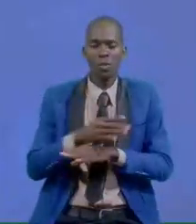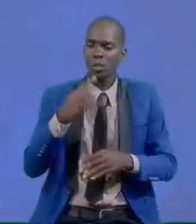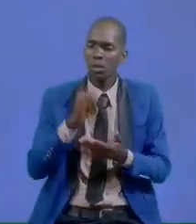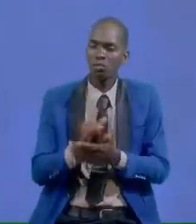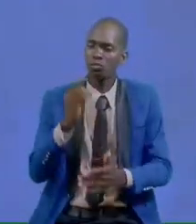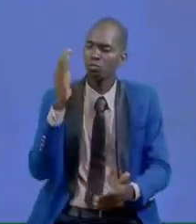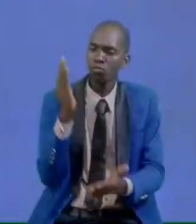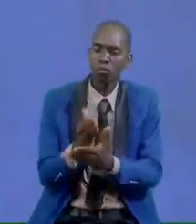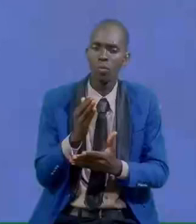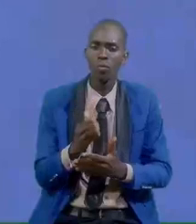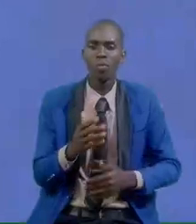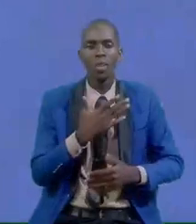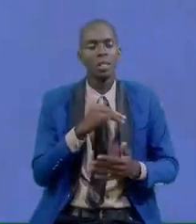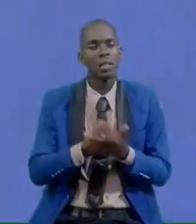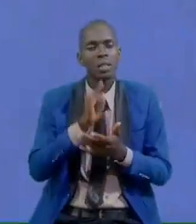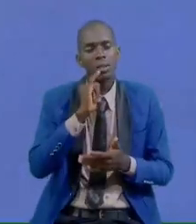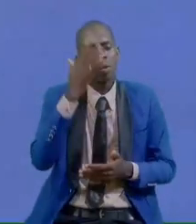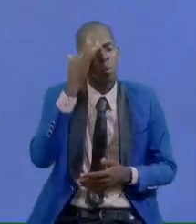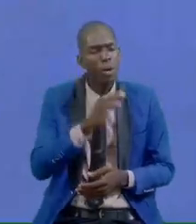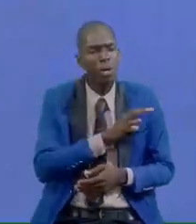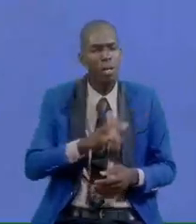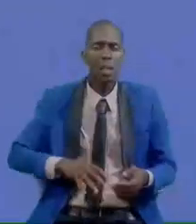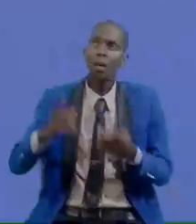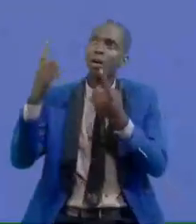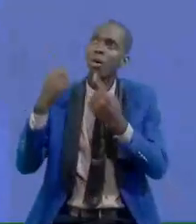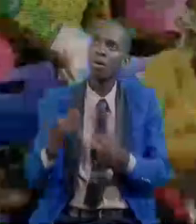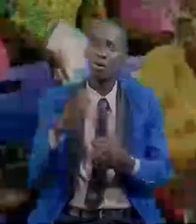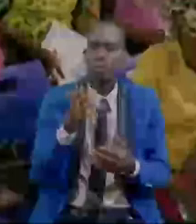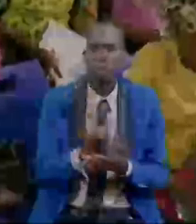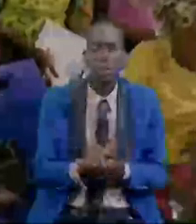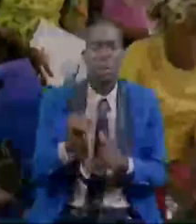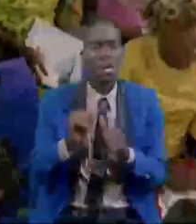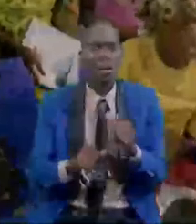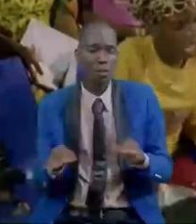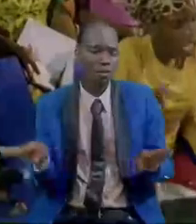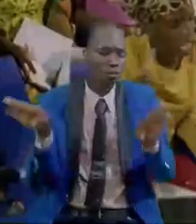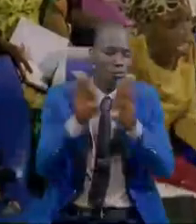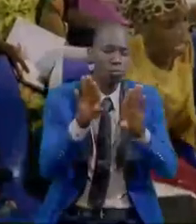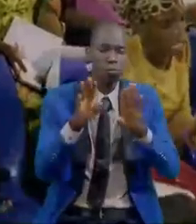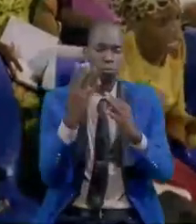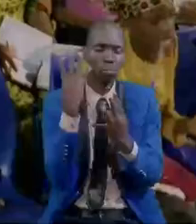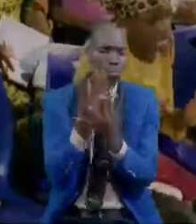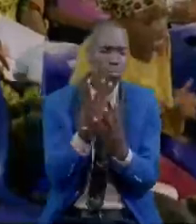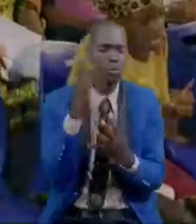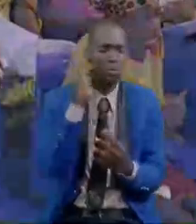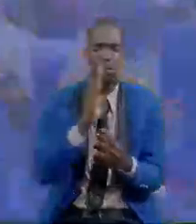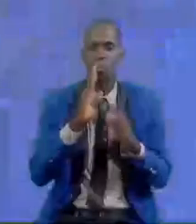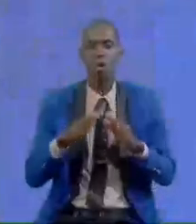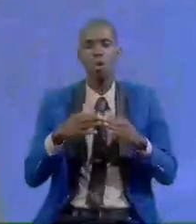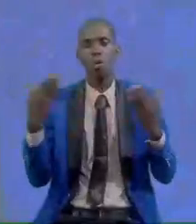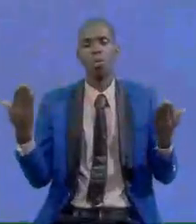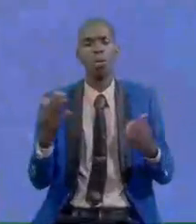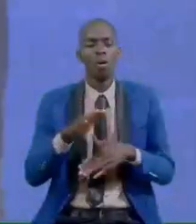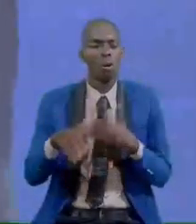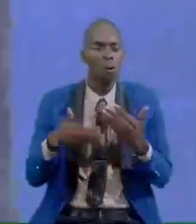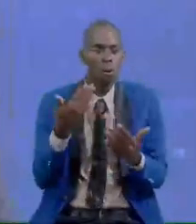Et c'est pourquoi Christ est venu. Pour que toute prison soit ouverte. Et tous les lieux,